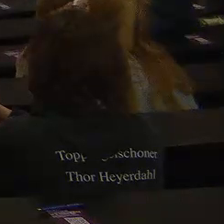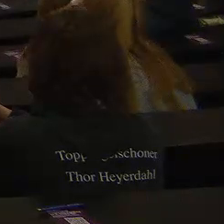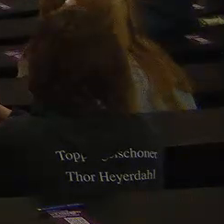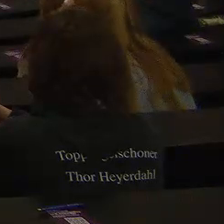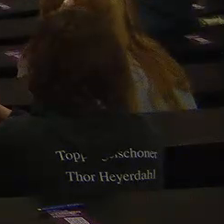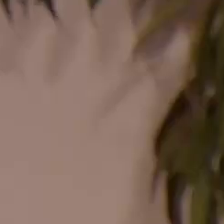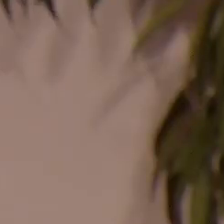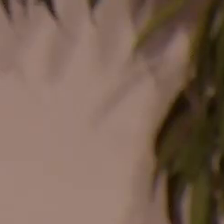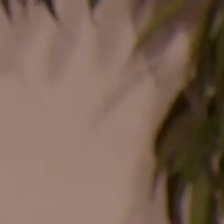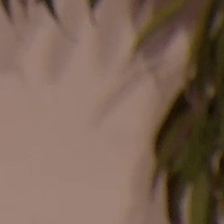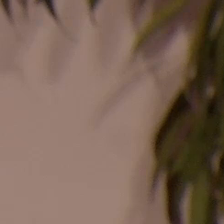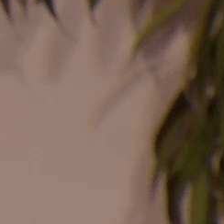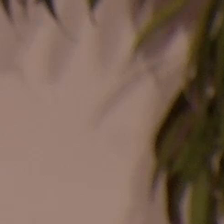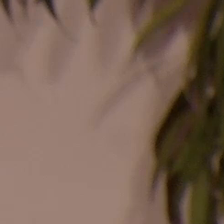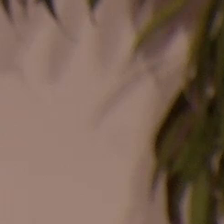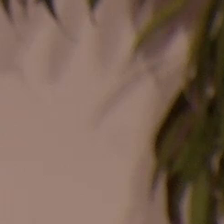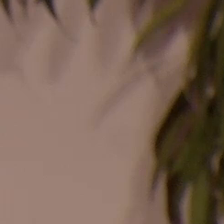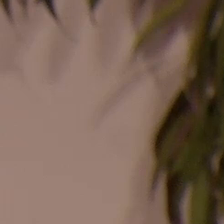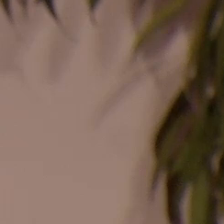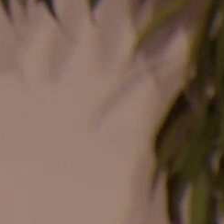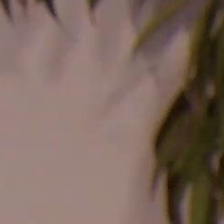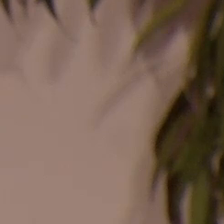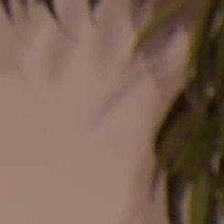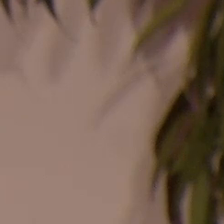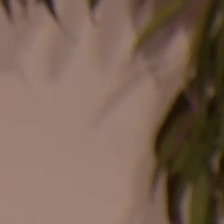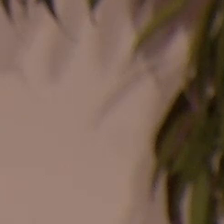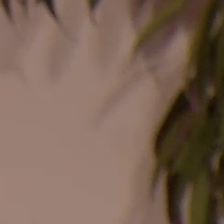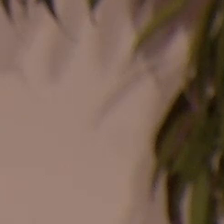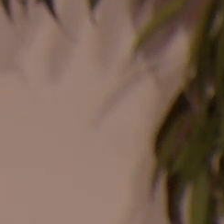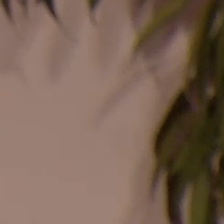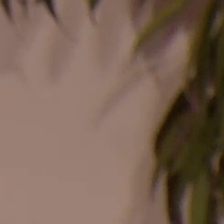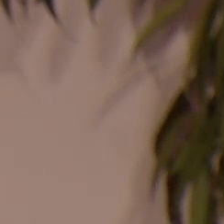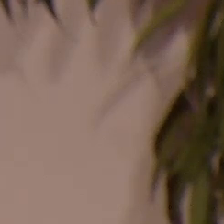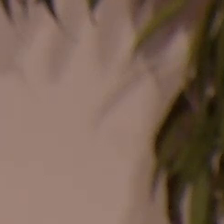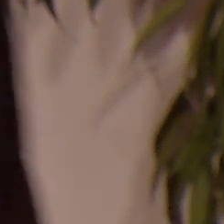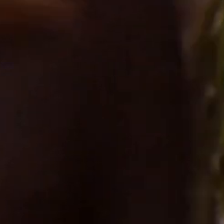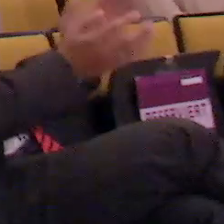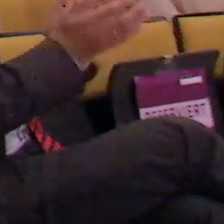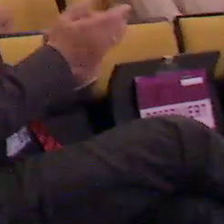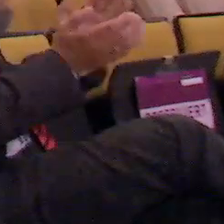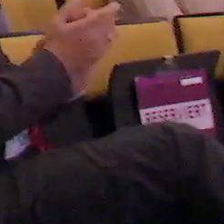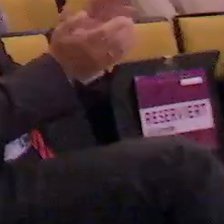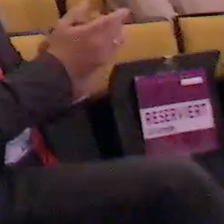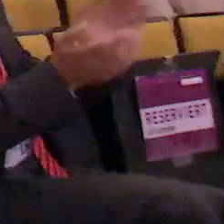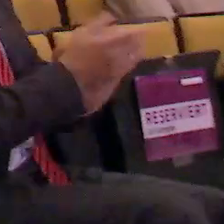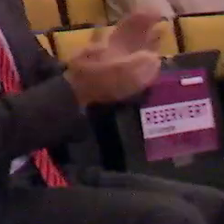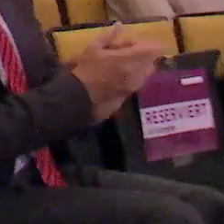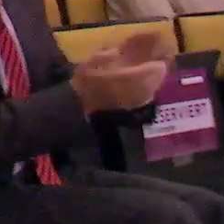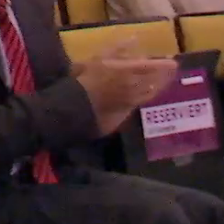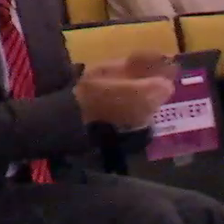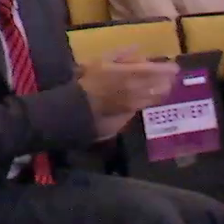habt ihr das Schwerste schon mal geschafft und jetzt kann es eigentlich nur noch richtig gut werden. Vielen, vielen Dank.